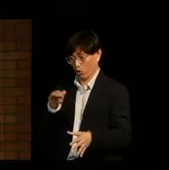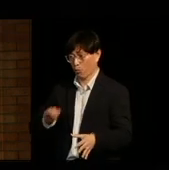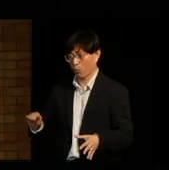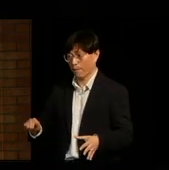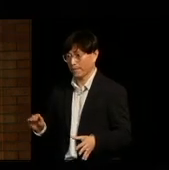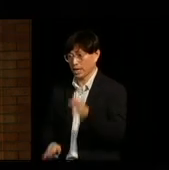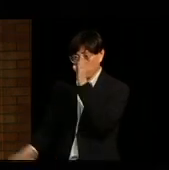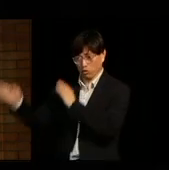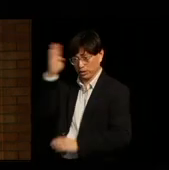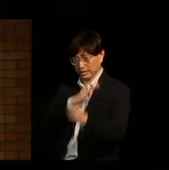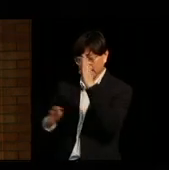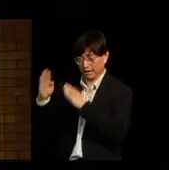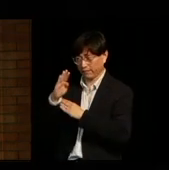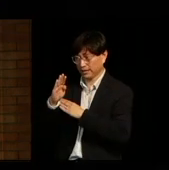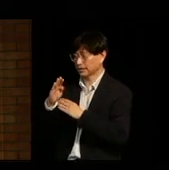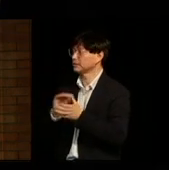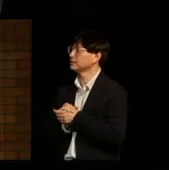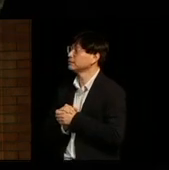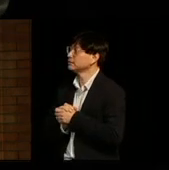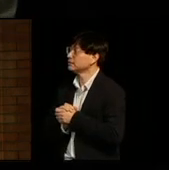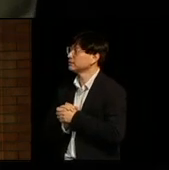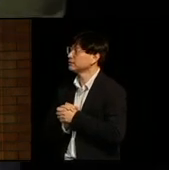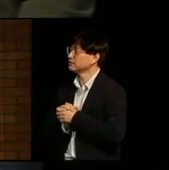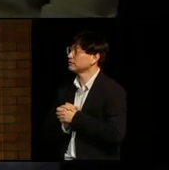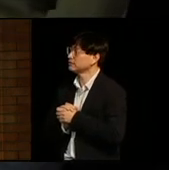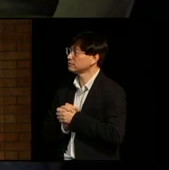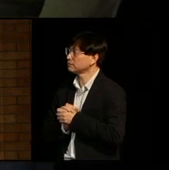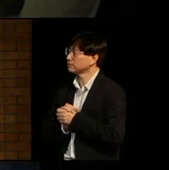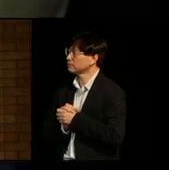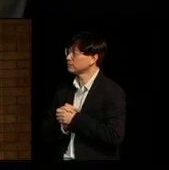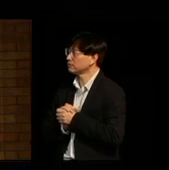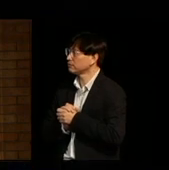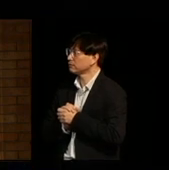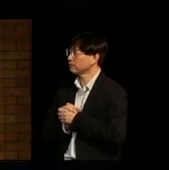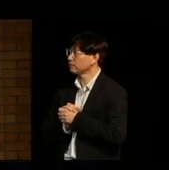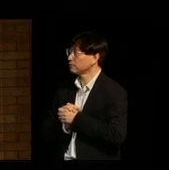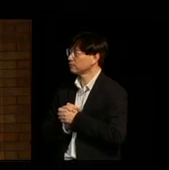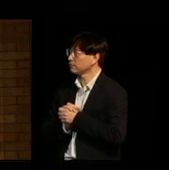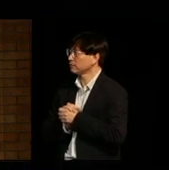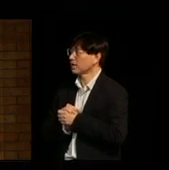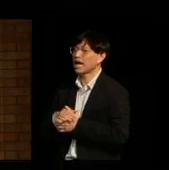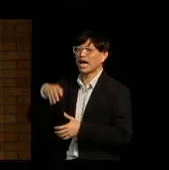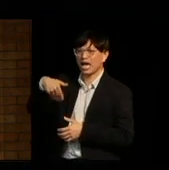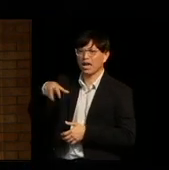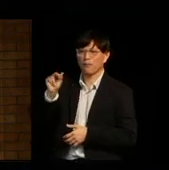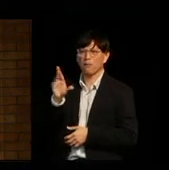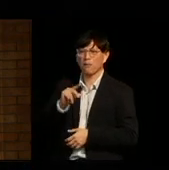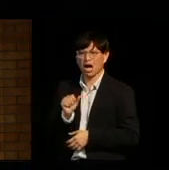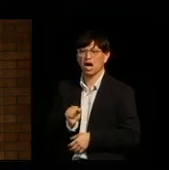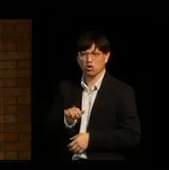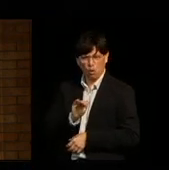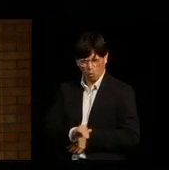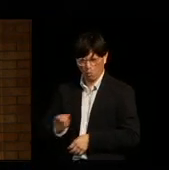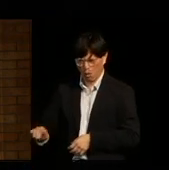è ovviamente non dico il nome vero me lo invento Ecco qui c'è scritto Marco prendiamo è Marco non è il bambino che però